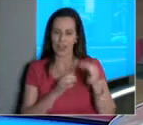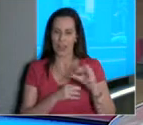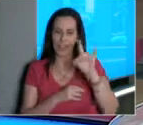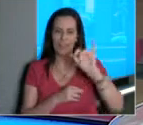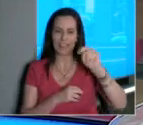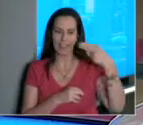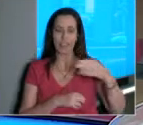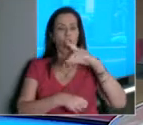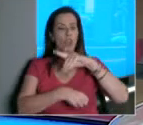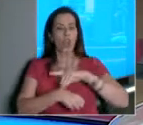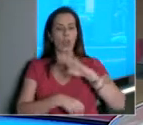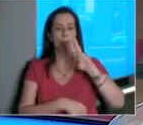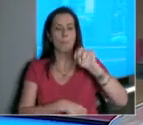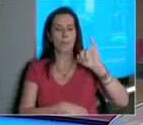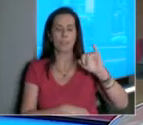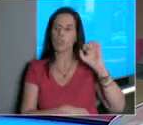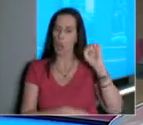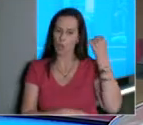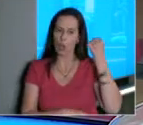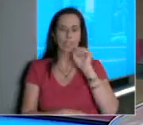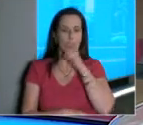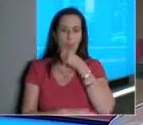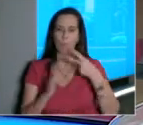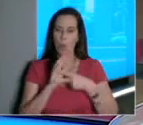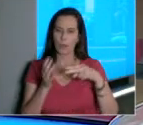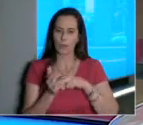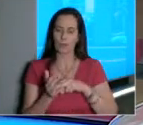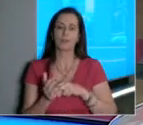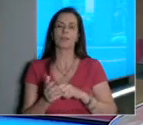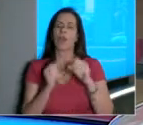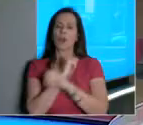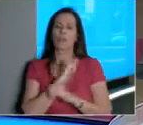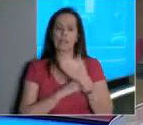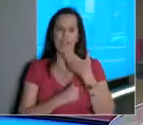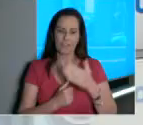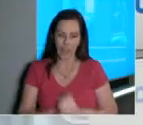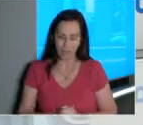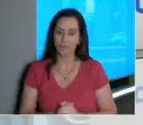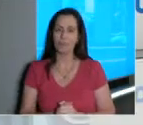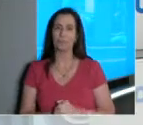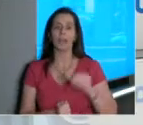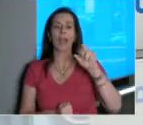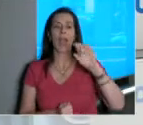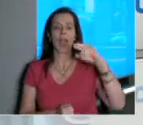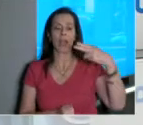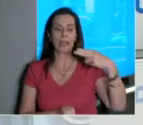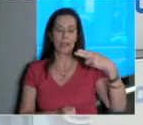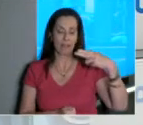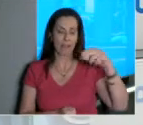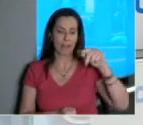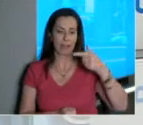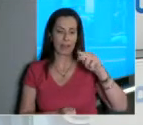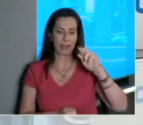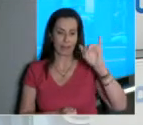הפריפריות, דוקטור בני נוריאלי, סוציולוג היסטורי פוליטי עמק ישראל, האוניברסיטה העברית, אריה גרין מאתר מידה,